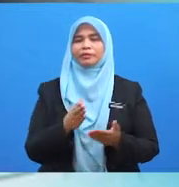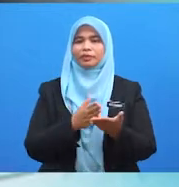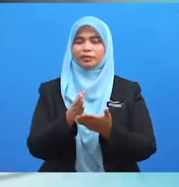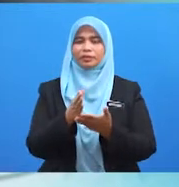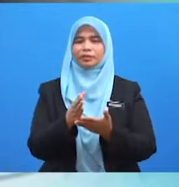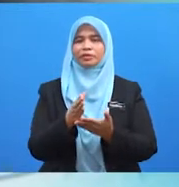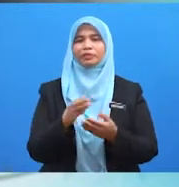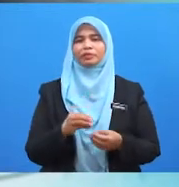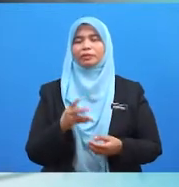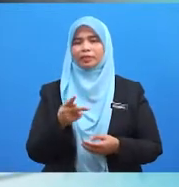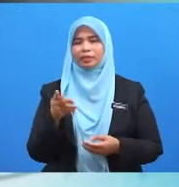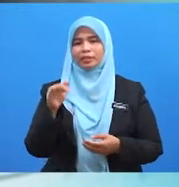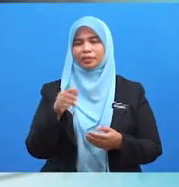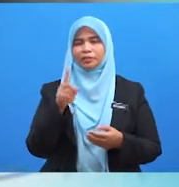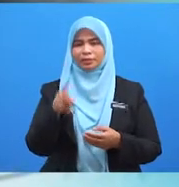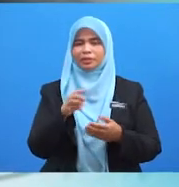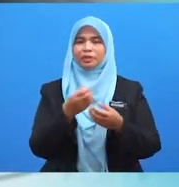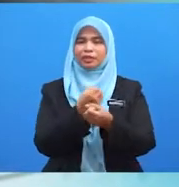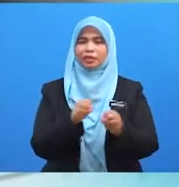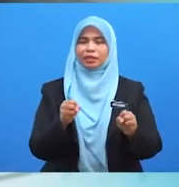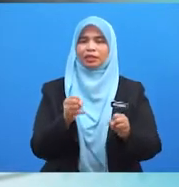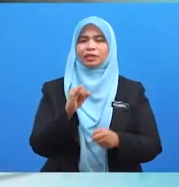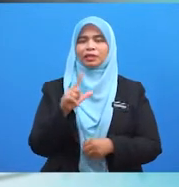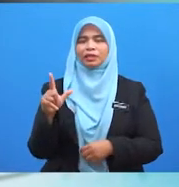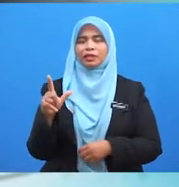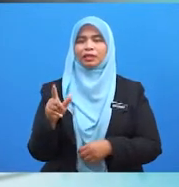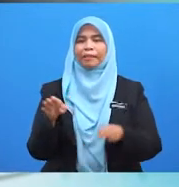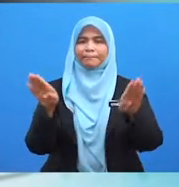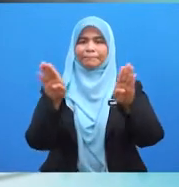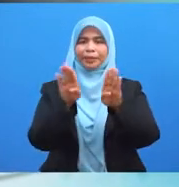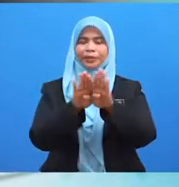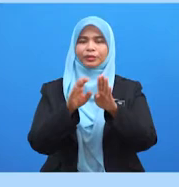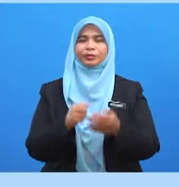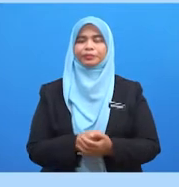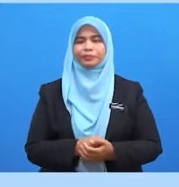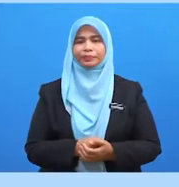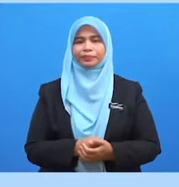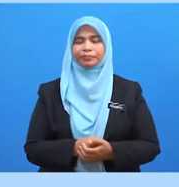Seterusnya, perkara yang mesti disediakan oleh usahawan ialah penutup.